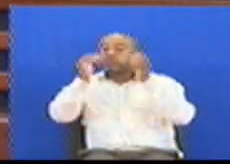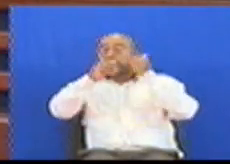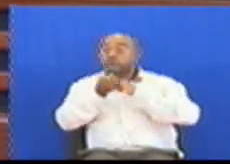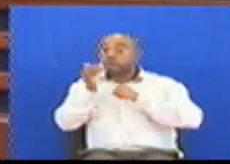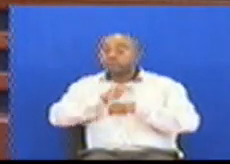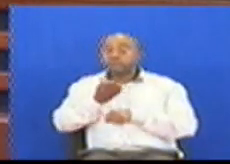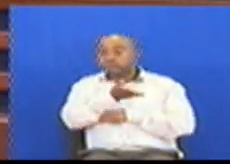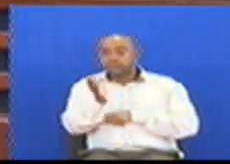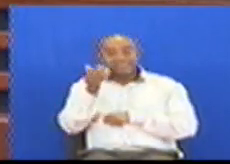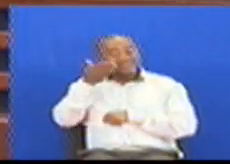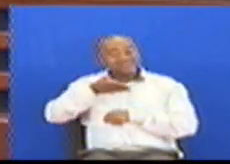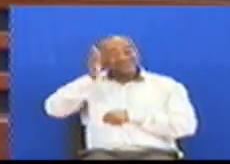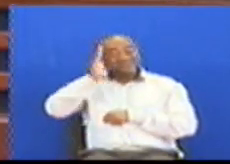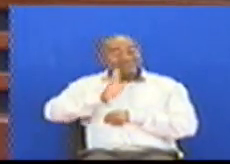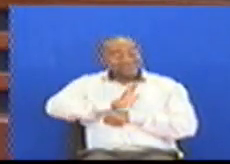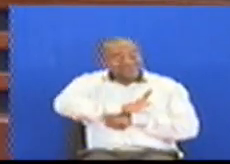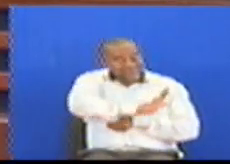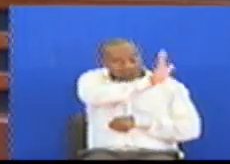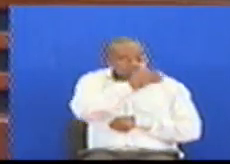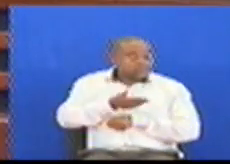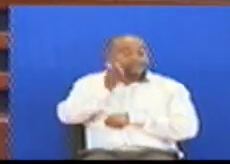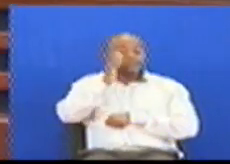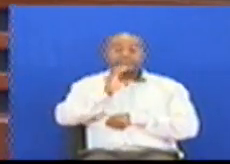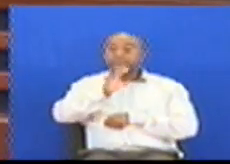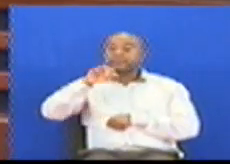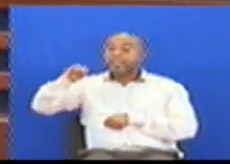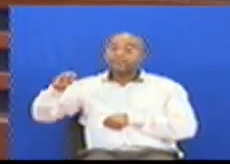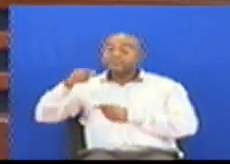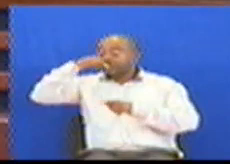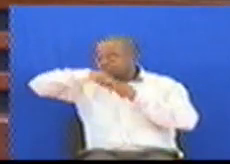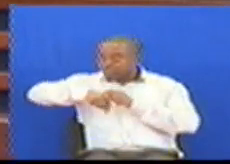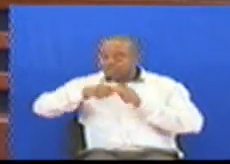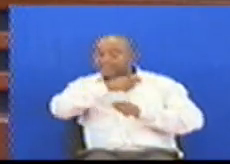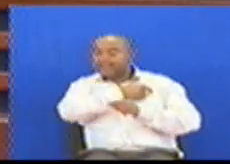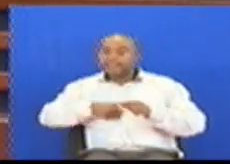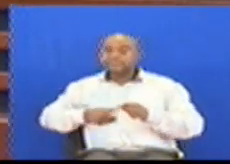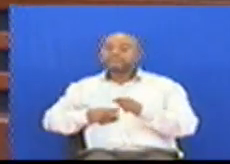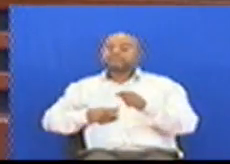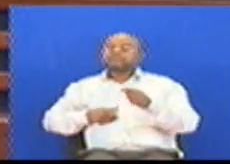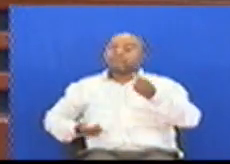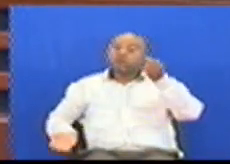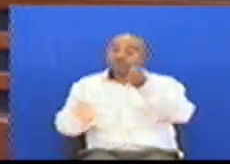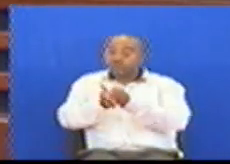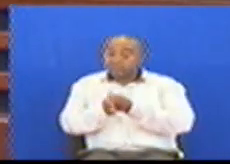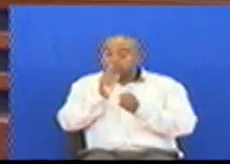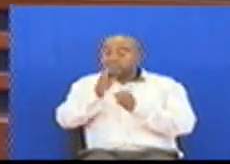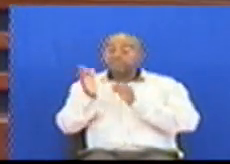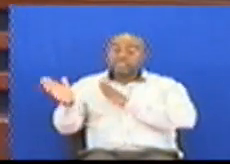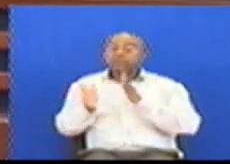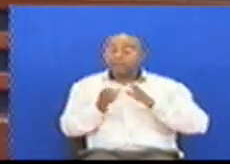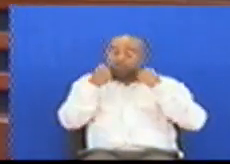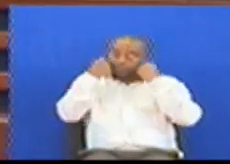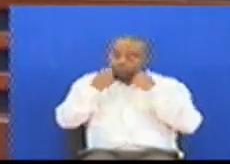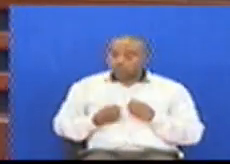ambayo serikali yako, serikali ya Chama cha Mapinduzi chini ya Dr. John Pombe Magufuli ina mipango. Na mipango hii mheshimiwa